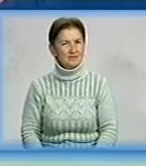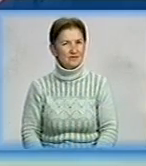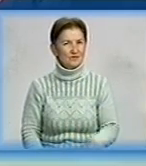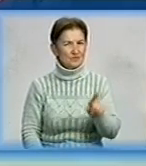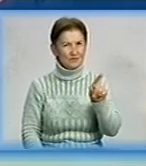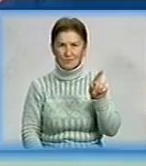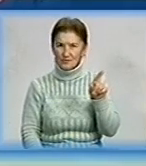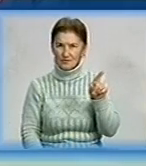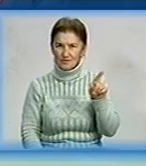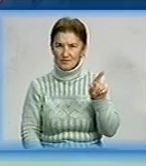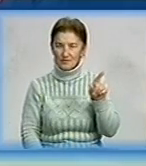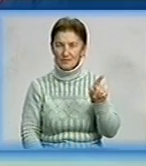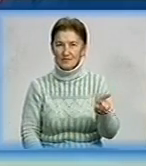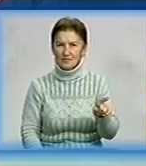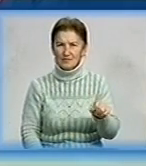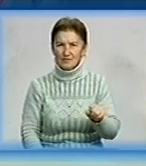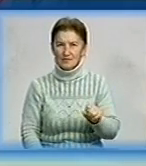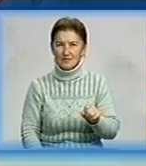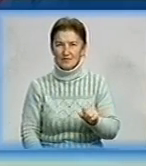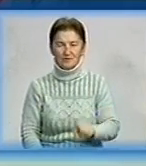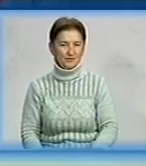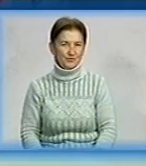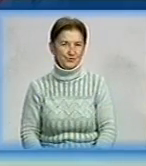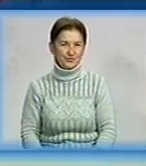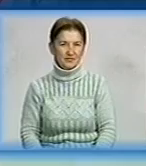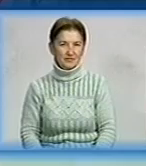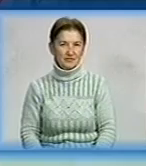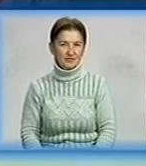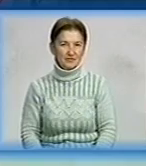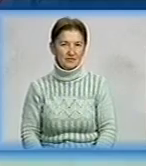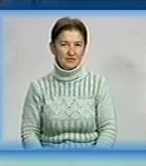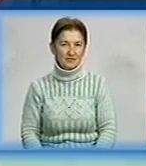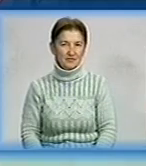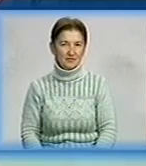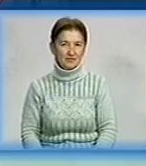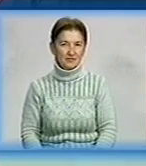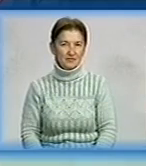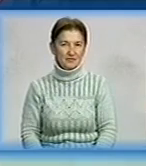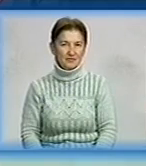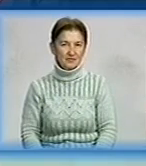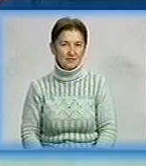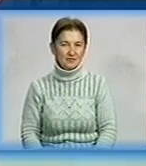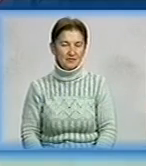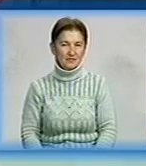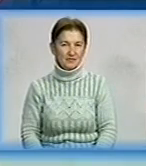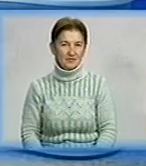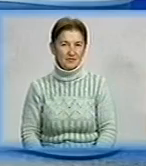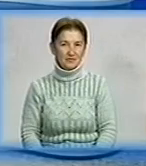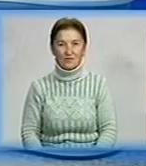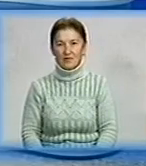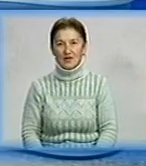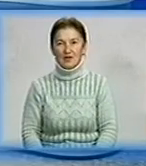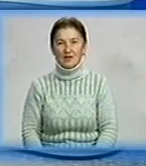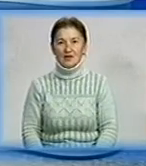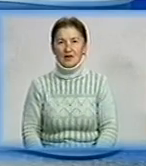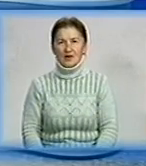просто music, but also the дышит. good education. So I think it's quite interesting and quite unique. Also, we had the chance to visit the new theater that